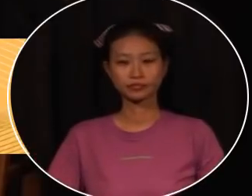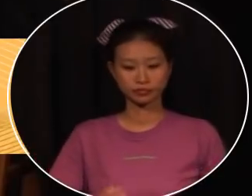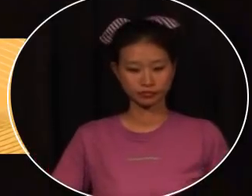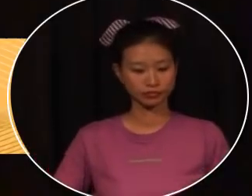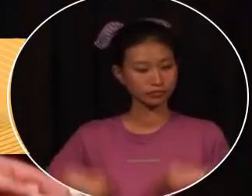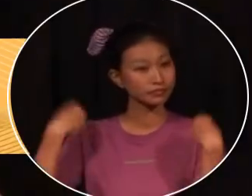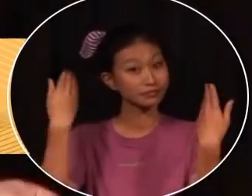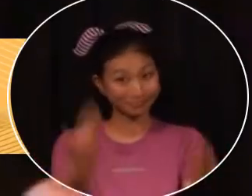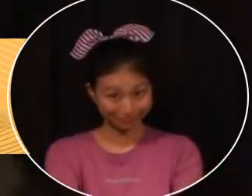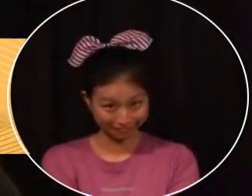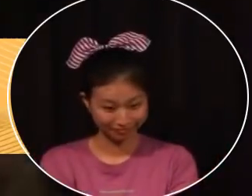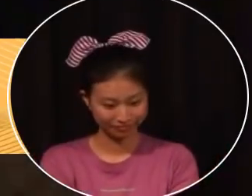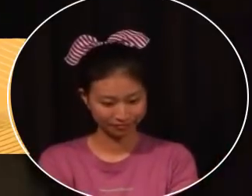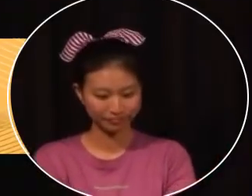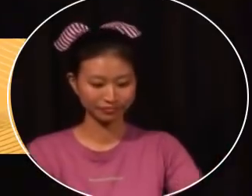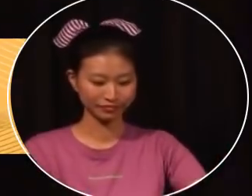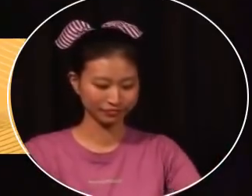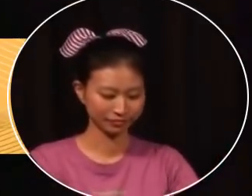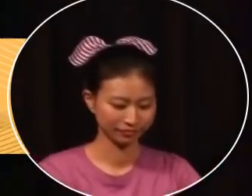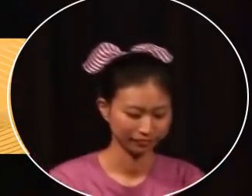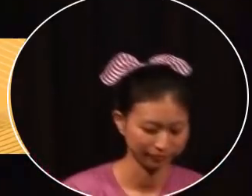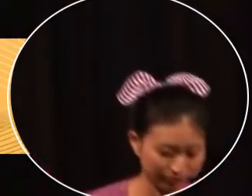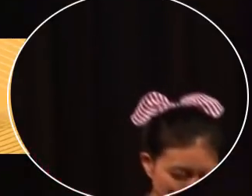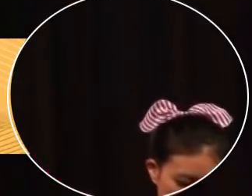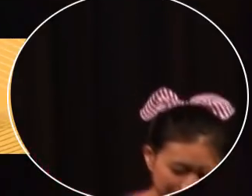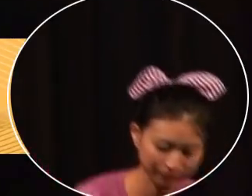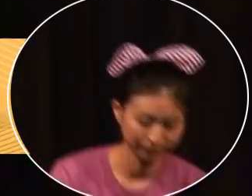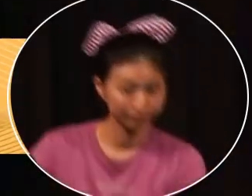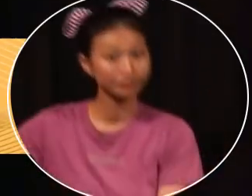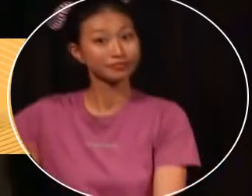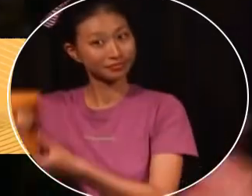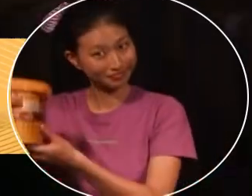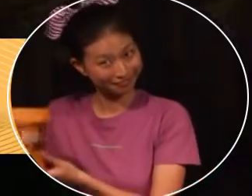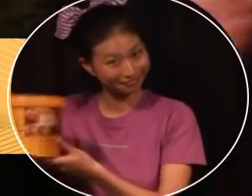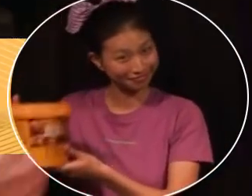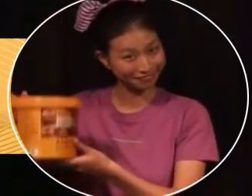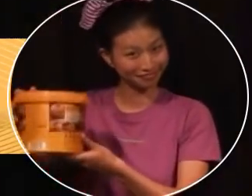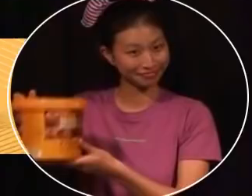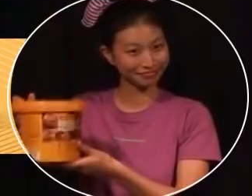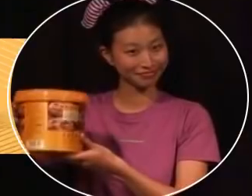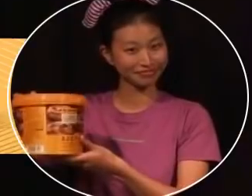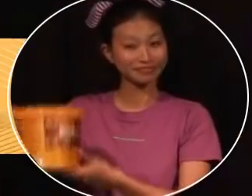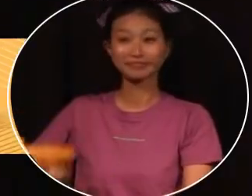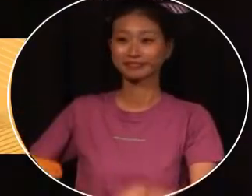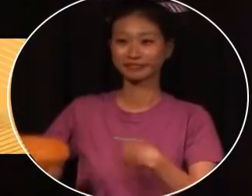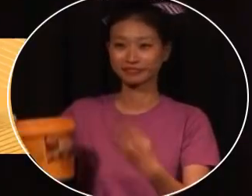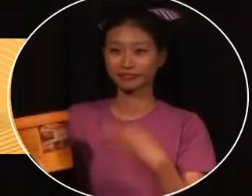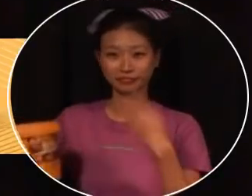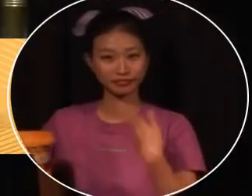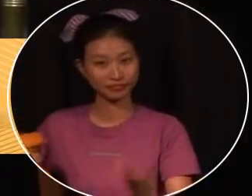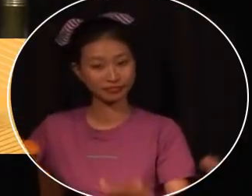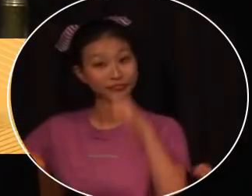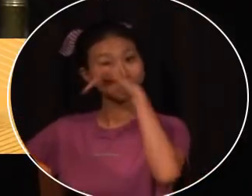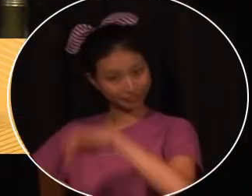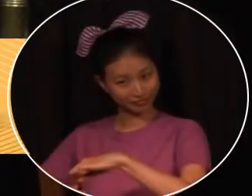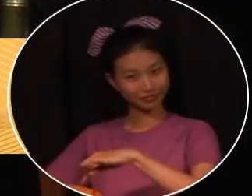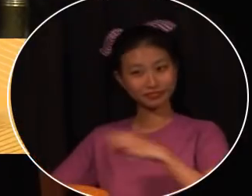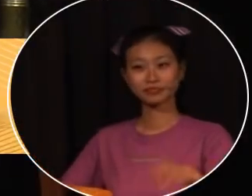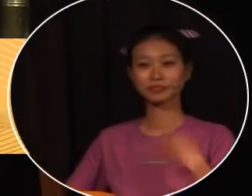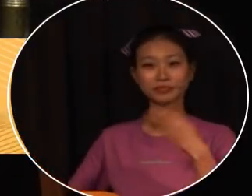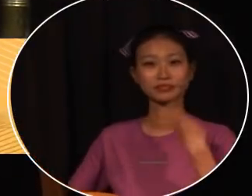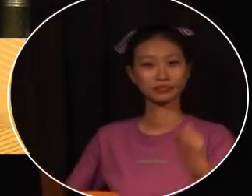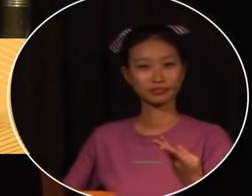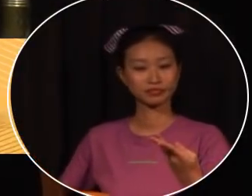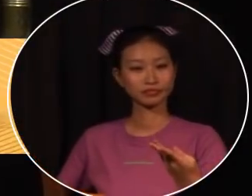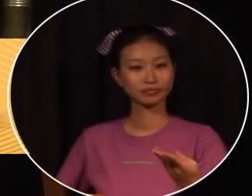满那么可怕，哈库玛玛塔塔，你拿什么彭彭？可爱，人家飞弹还打得下去吗？飞弹过去就说：“